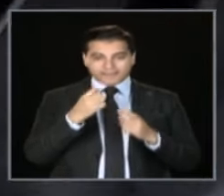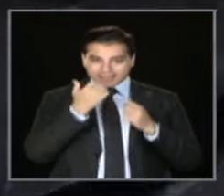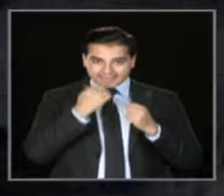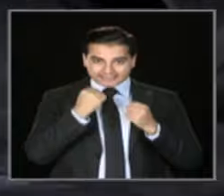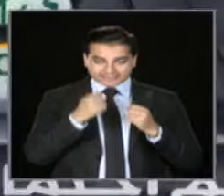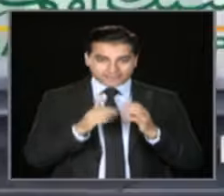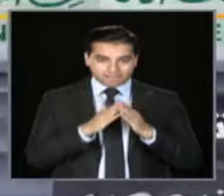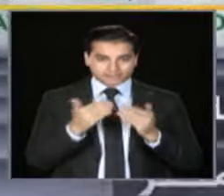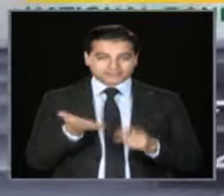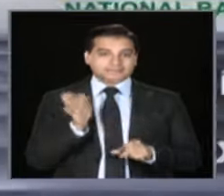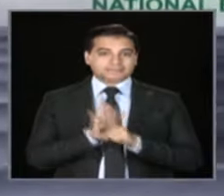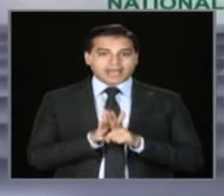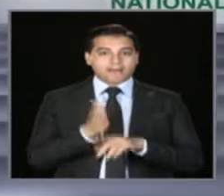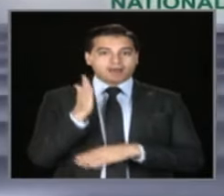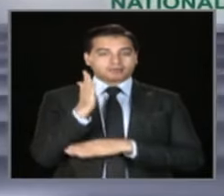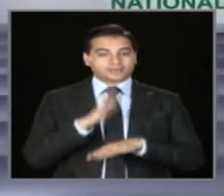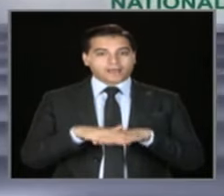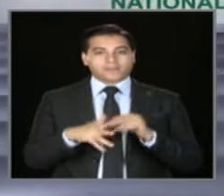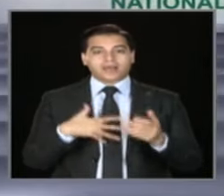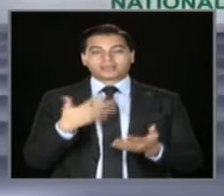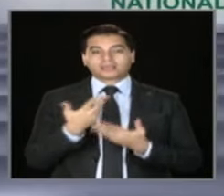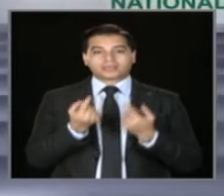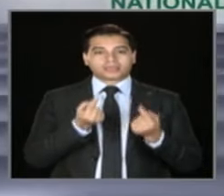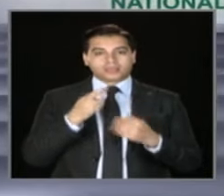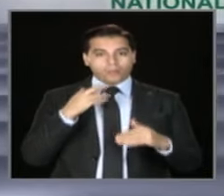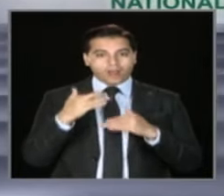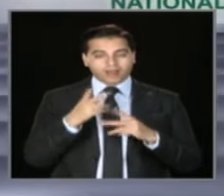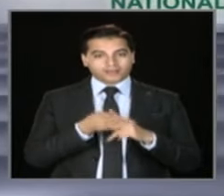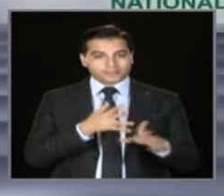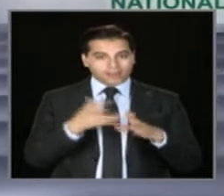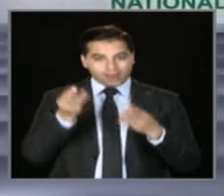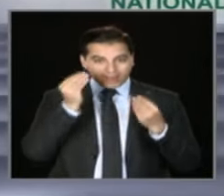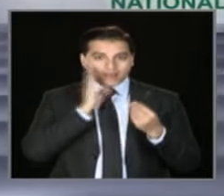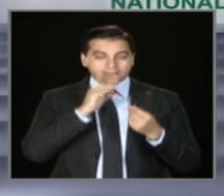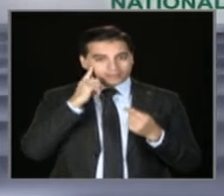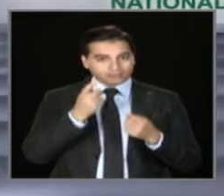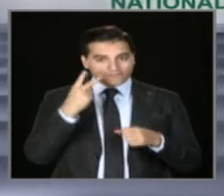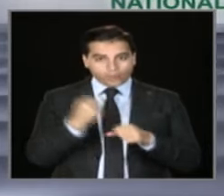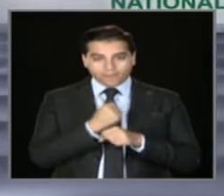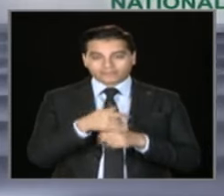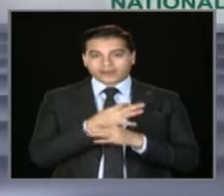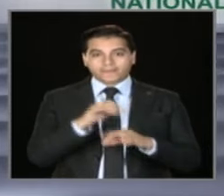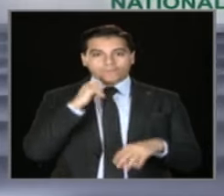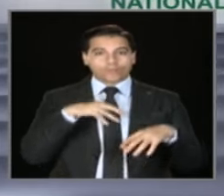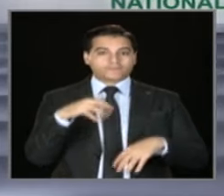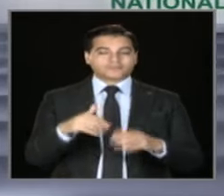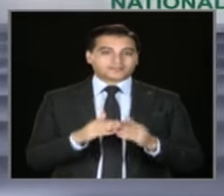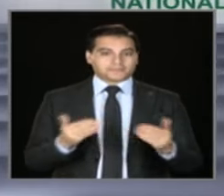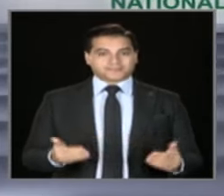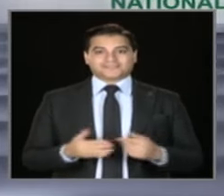البنك الاهلي المصري الداعم الرئيسي لاحتياجات ذوي الهمم اجتماعيا وعلميا وثقافيا ومهنيا في جميع